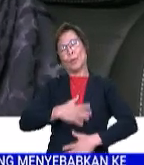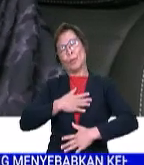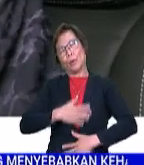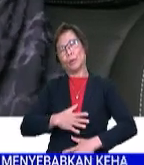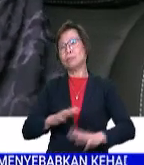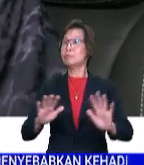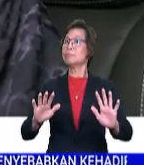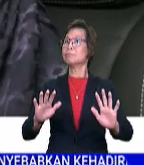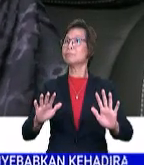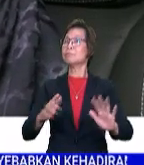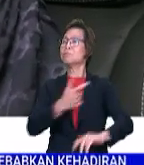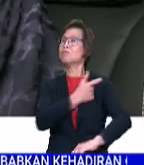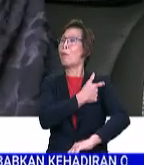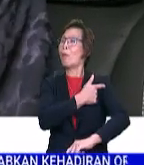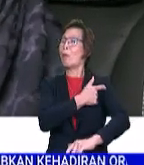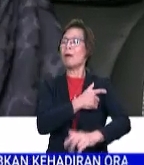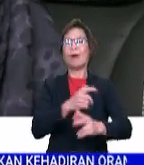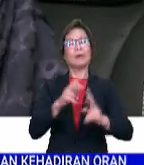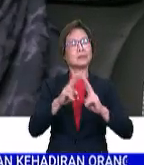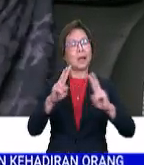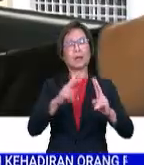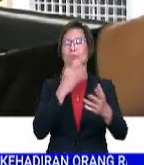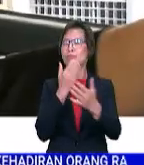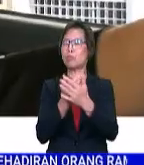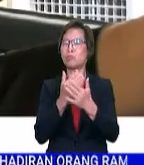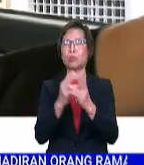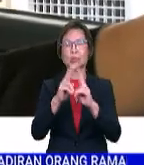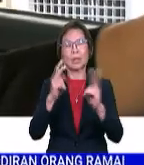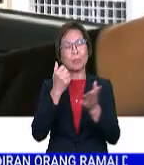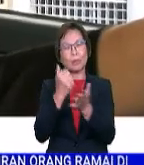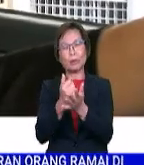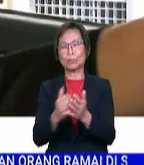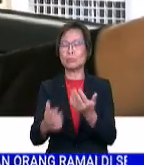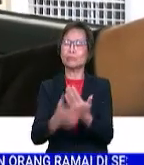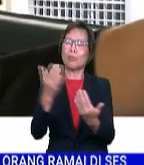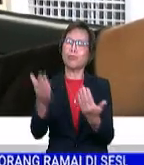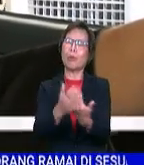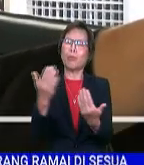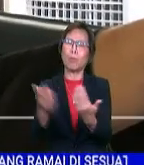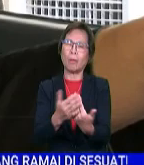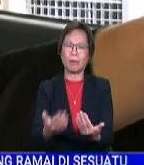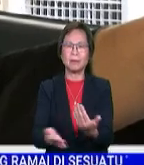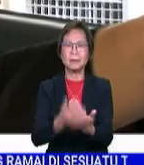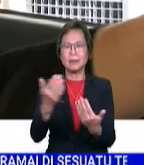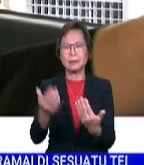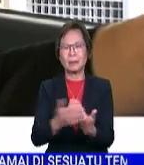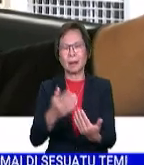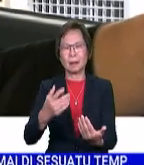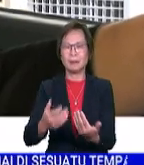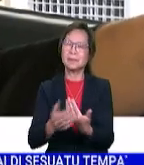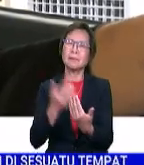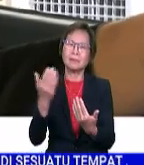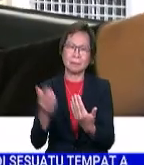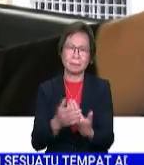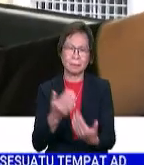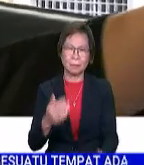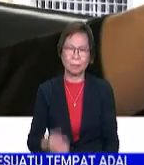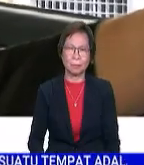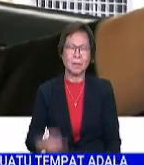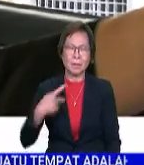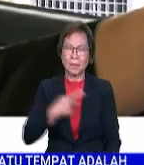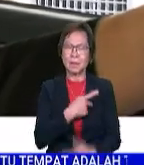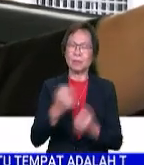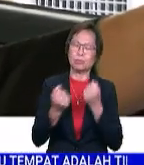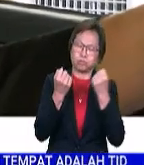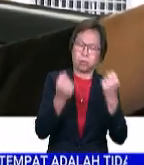dia kan. Sangatlah membantu. Rasa amat mudah lah. Sebab apa, senang kan, kita pun sebagai